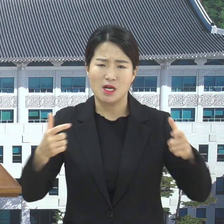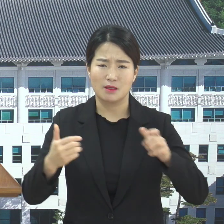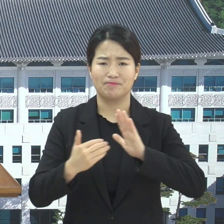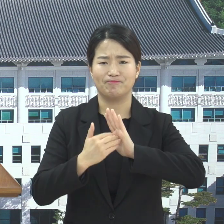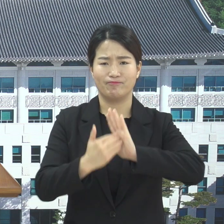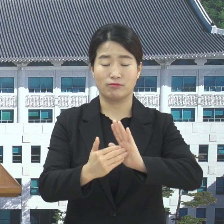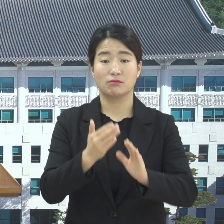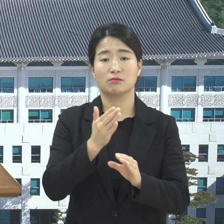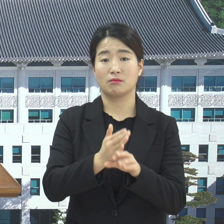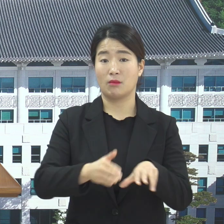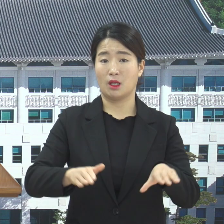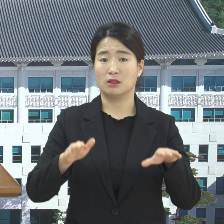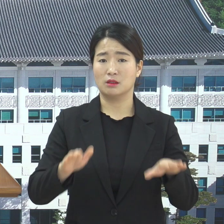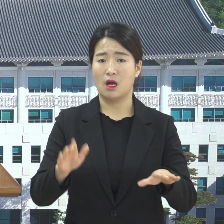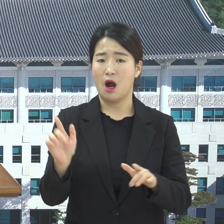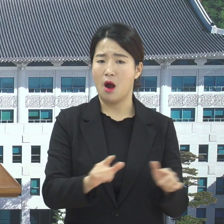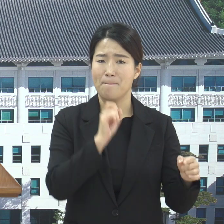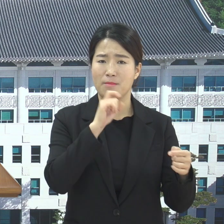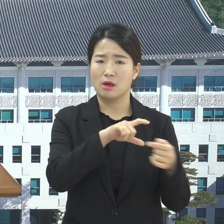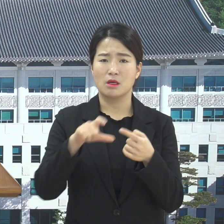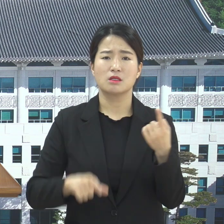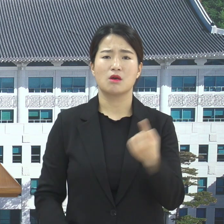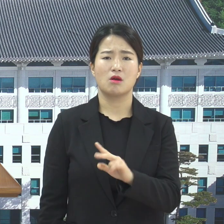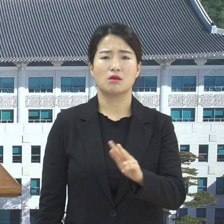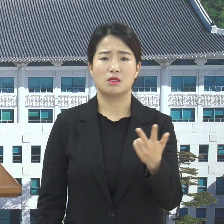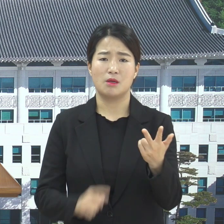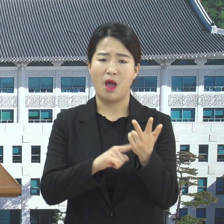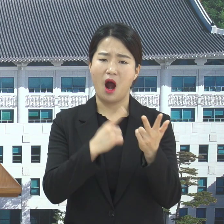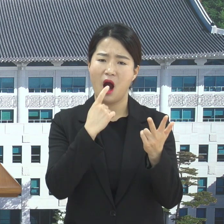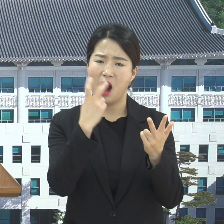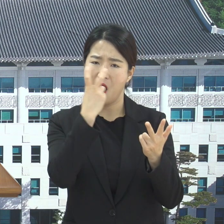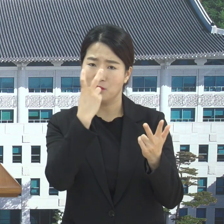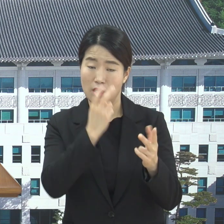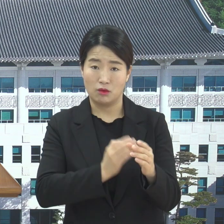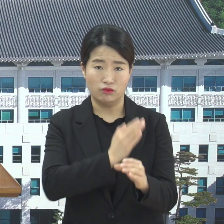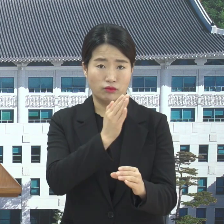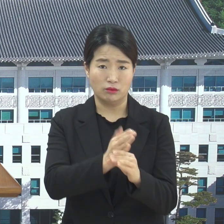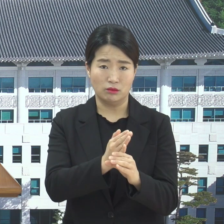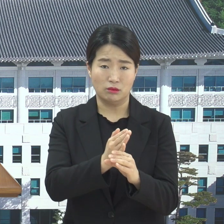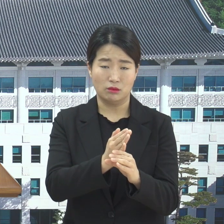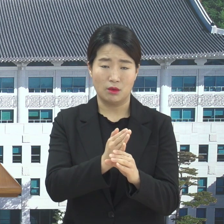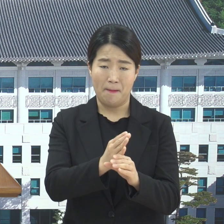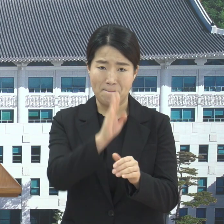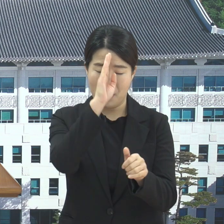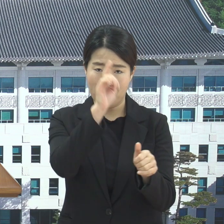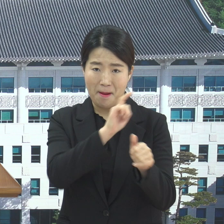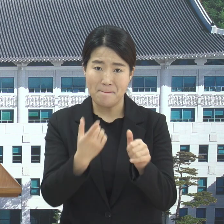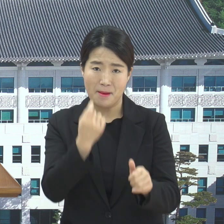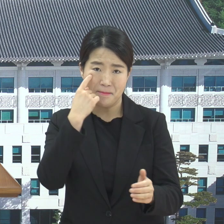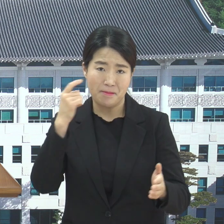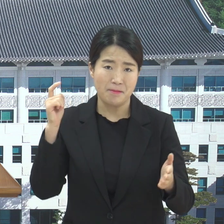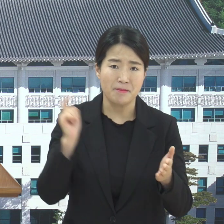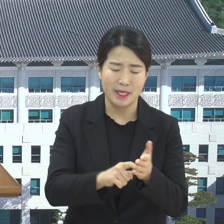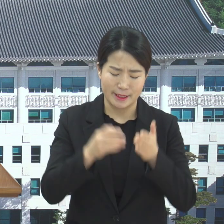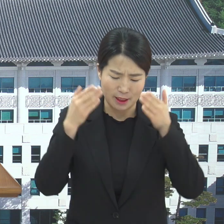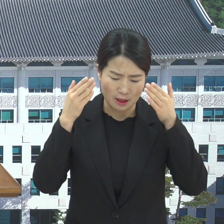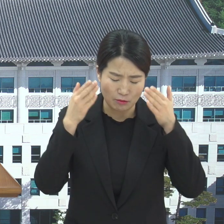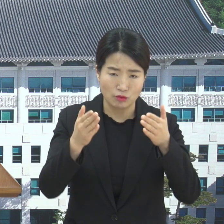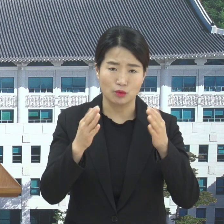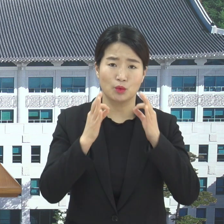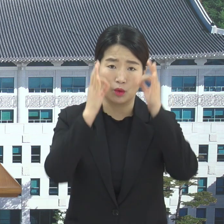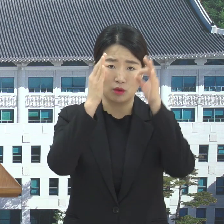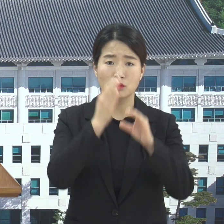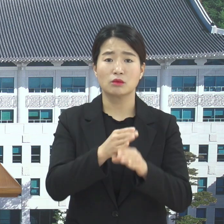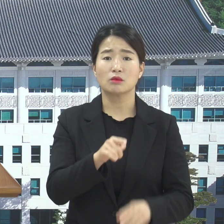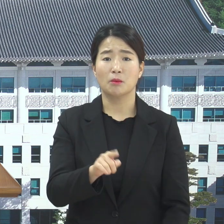있습니다. 현재 하루 평균 1,700건의 검체 검사를 실시해 확진자 조기 발견에 주력하고 있는데